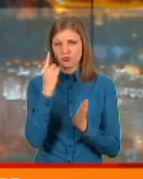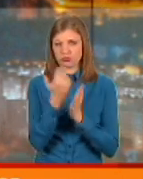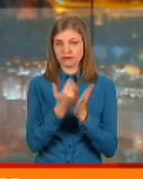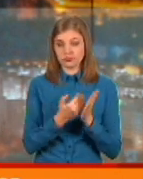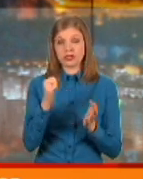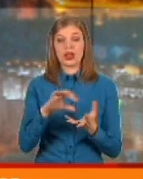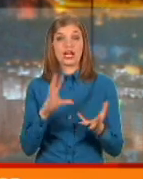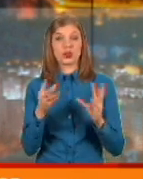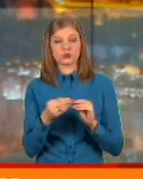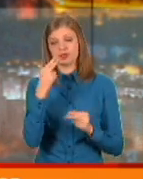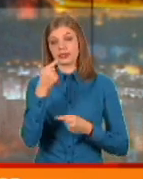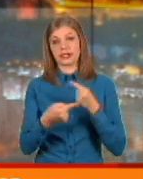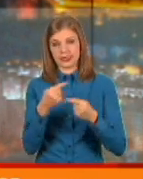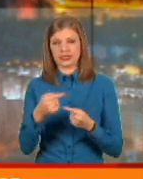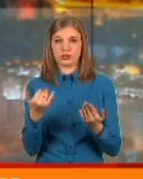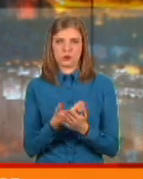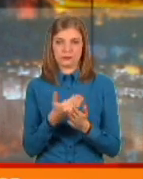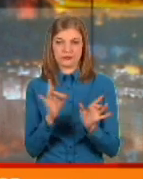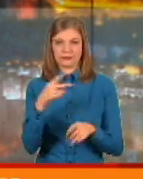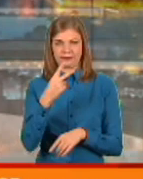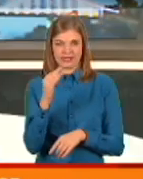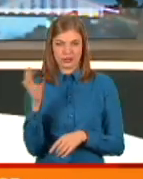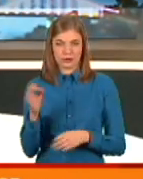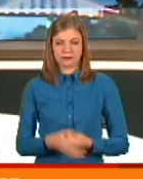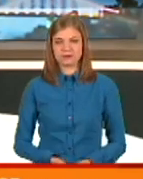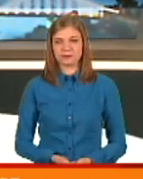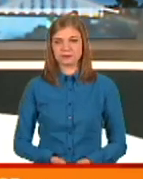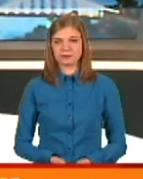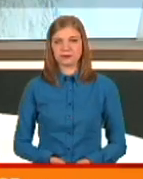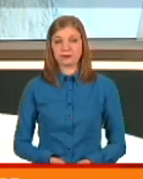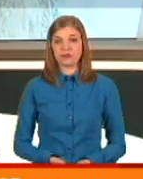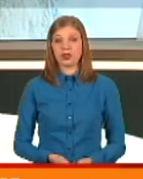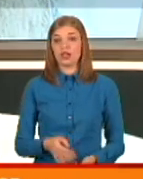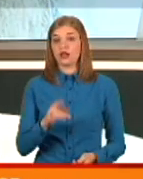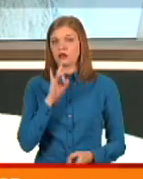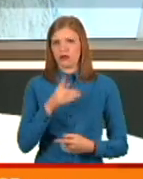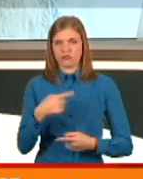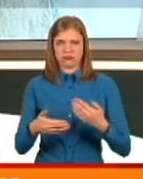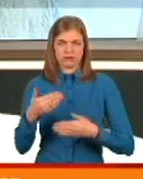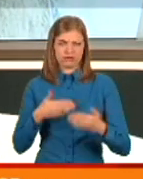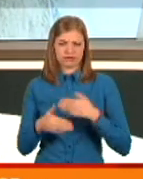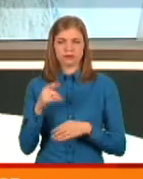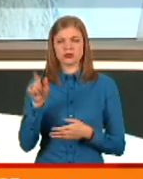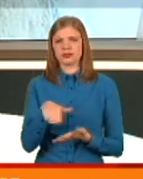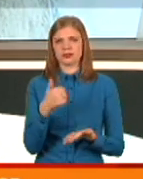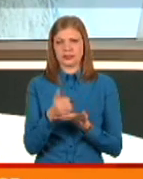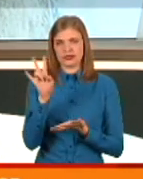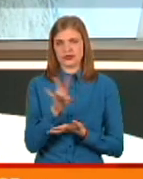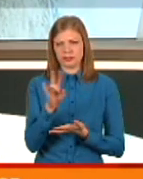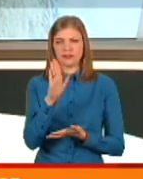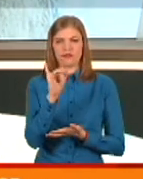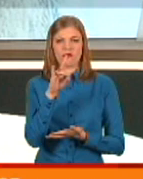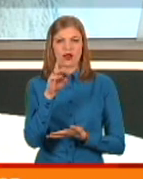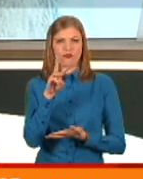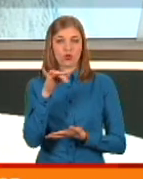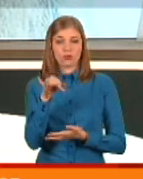«Телепортал», а результати традиційного випуску о 22-й. Ні кроку назад константинопольський патріарх